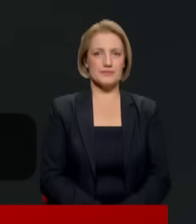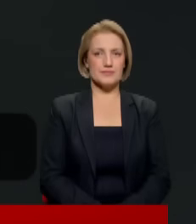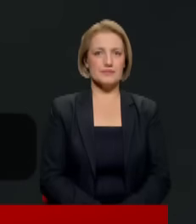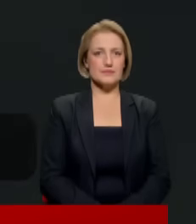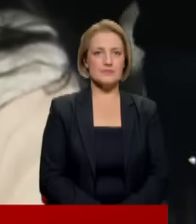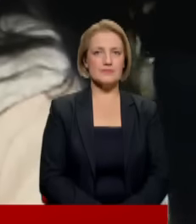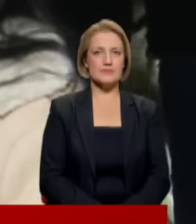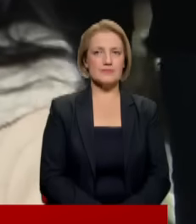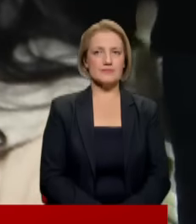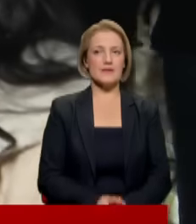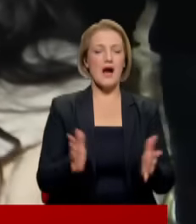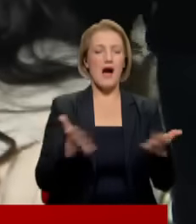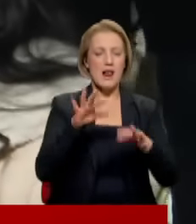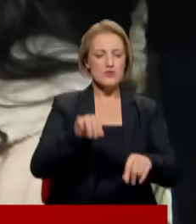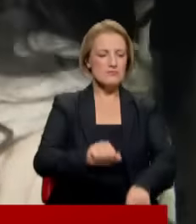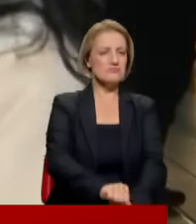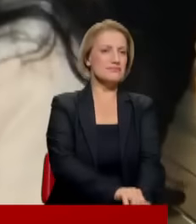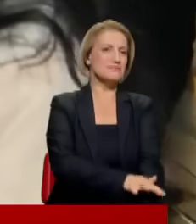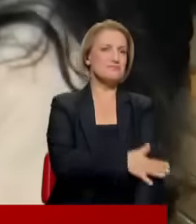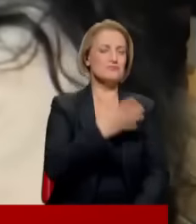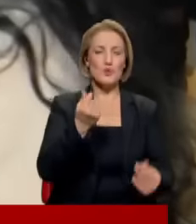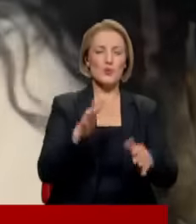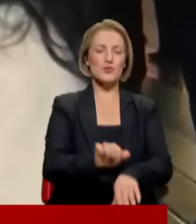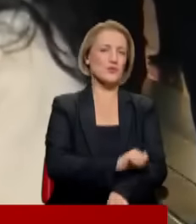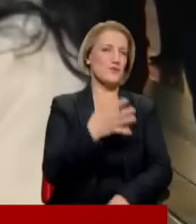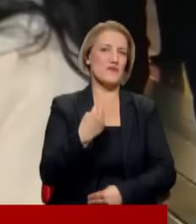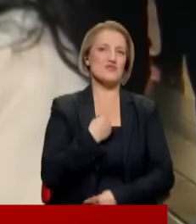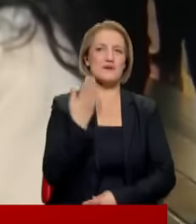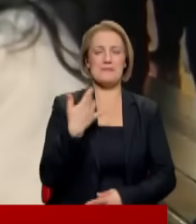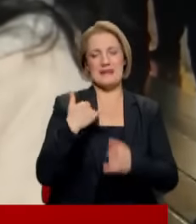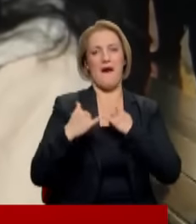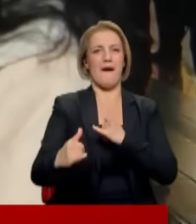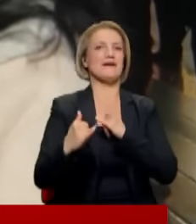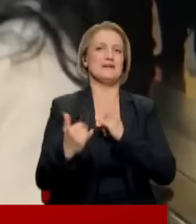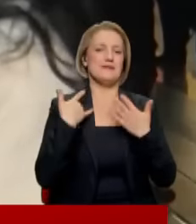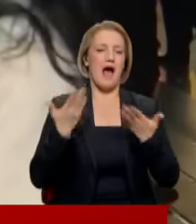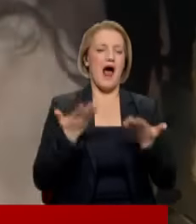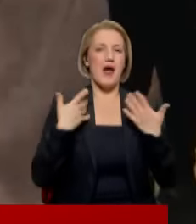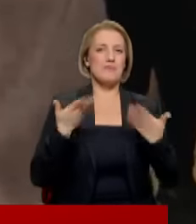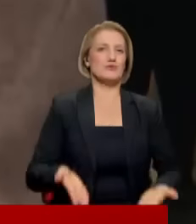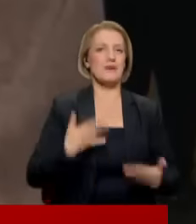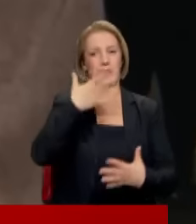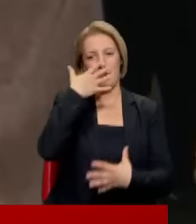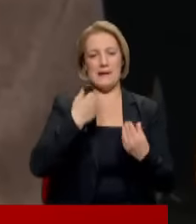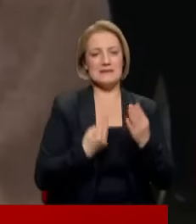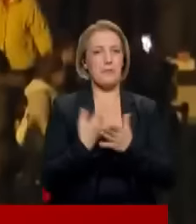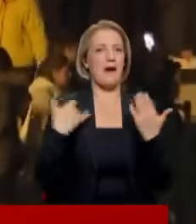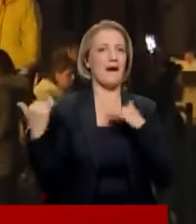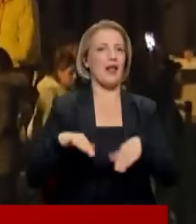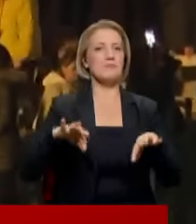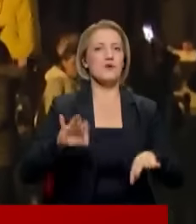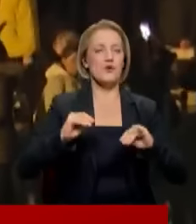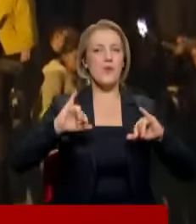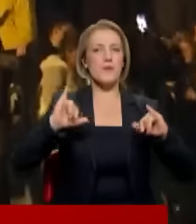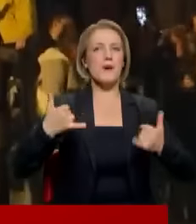yatıyor hala şu an Tüylerim diken diken Çok gurur verici bizler de aynı şekilde hala buradayız nöbetteyiz Sabah geldik buraya çok